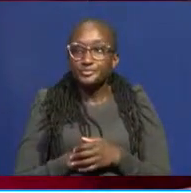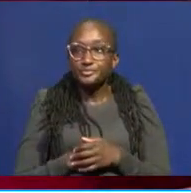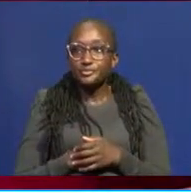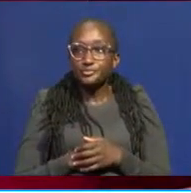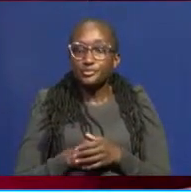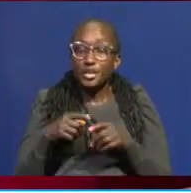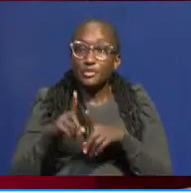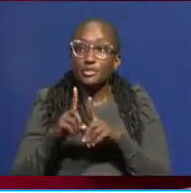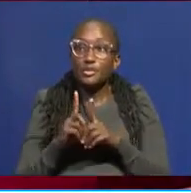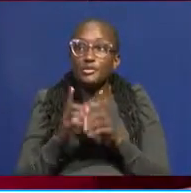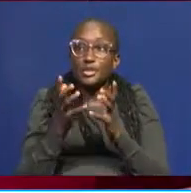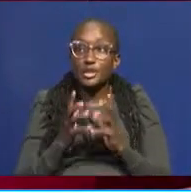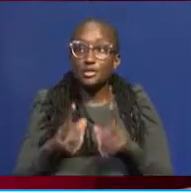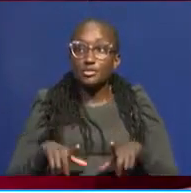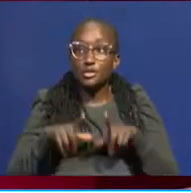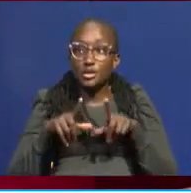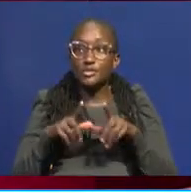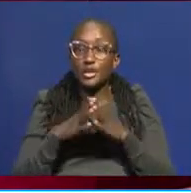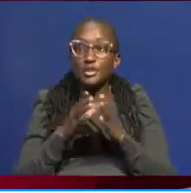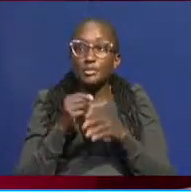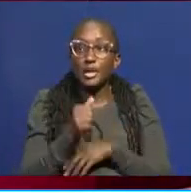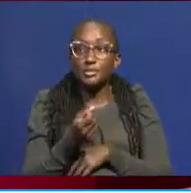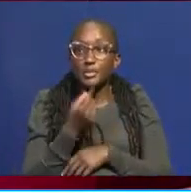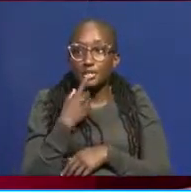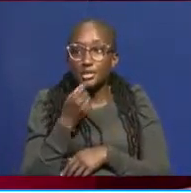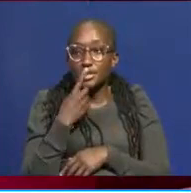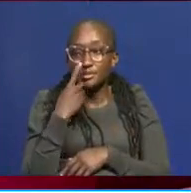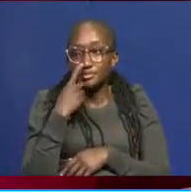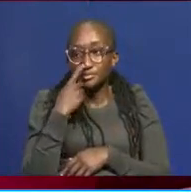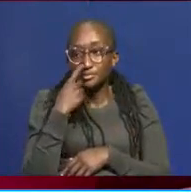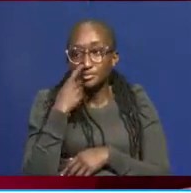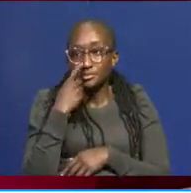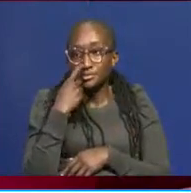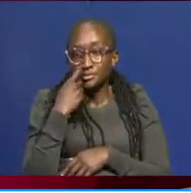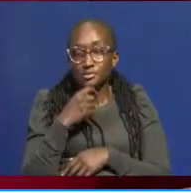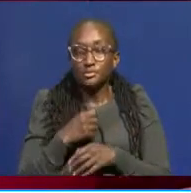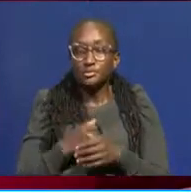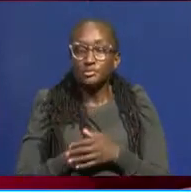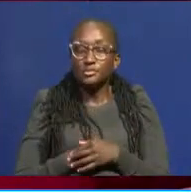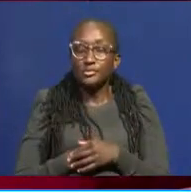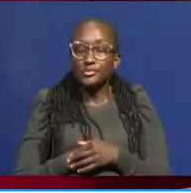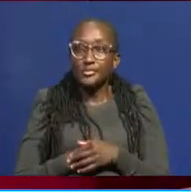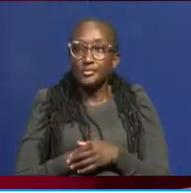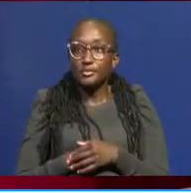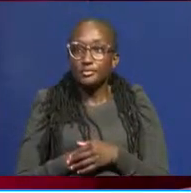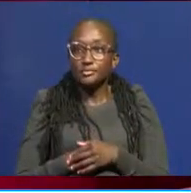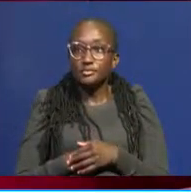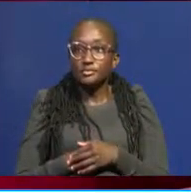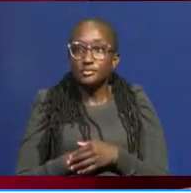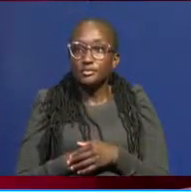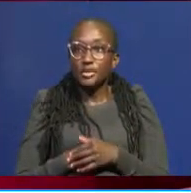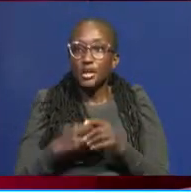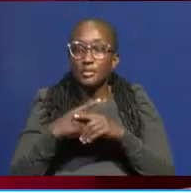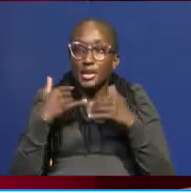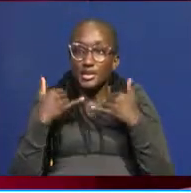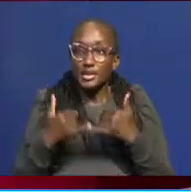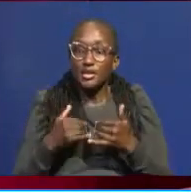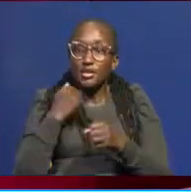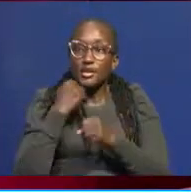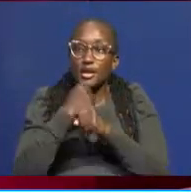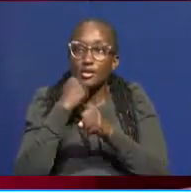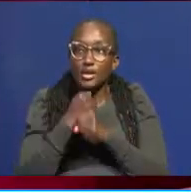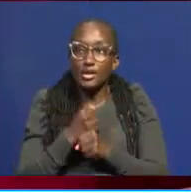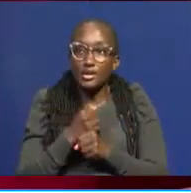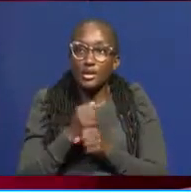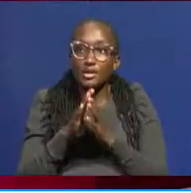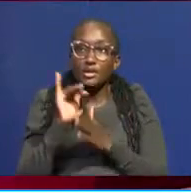kujikimu, kujinulia dawa ama katika uzee wao kuweza kuishi maisha mazuri. Tunaona ya kwamba sasa wanafanya kazi